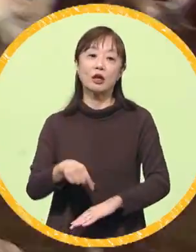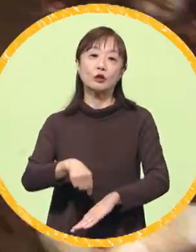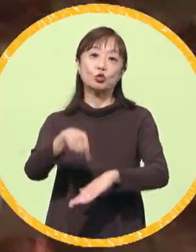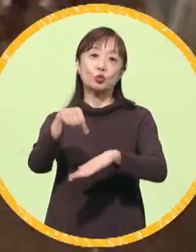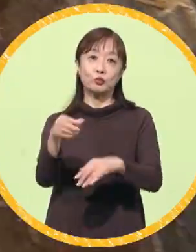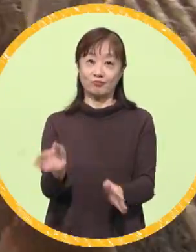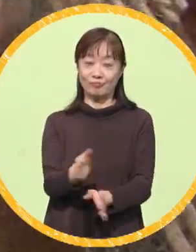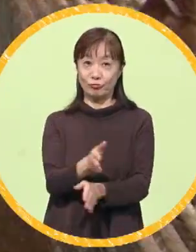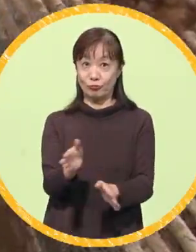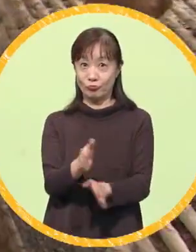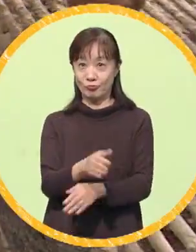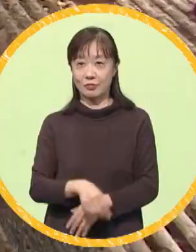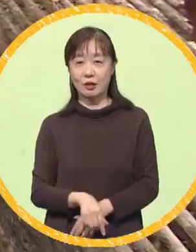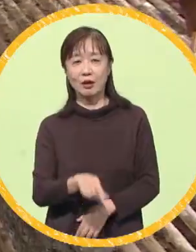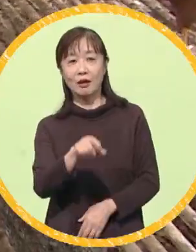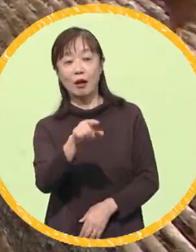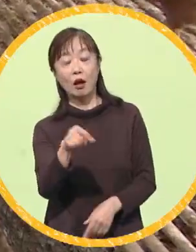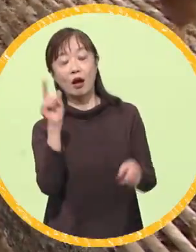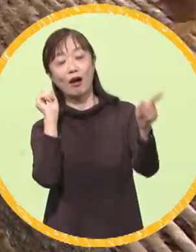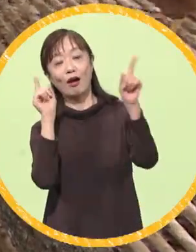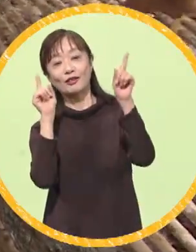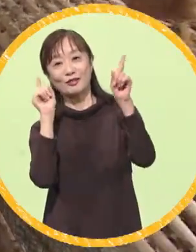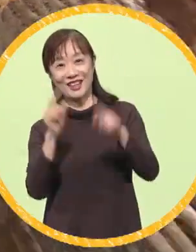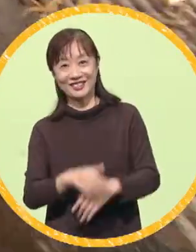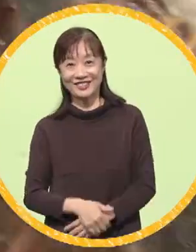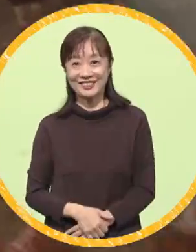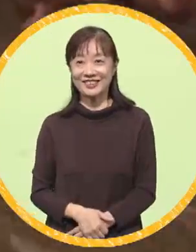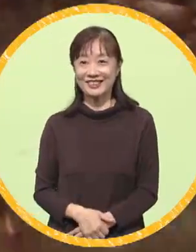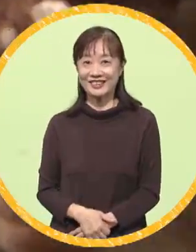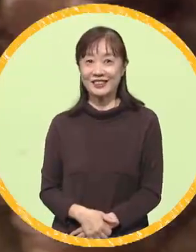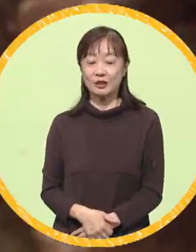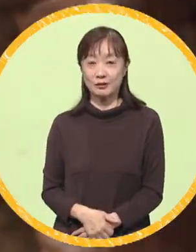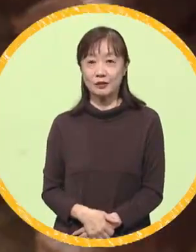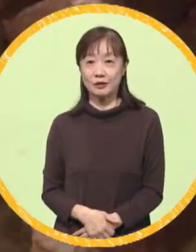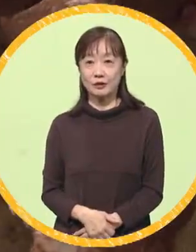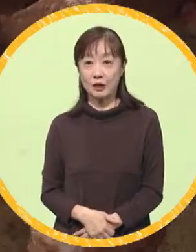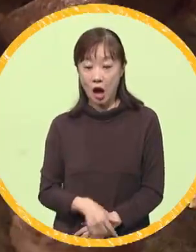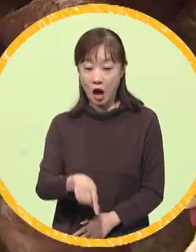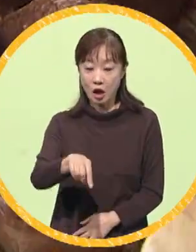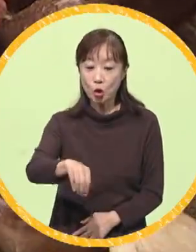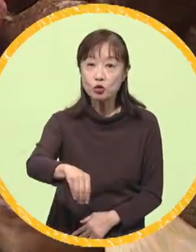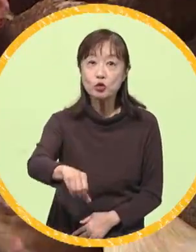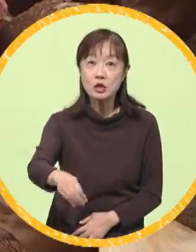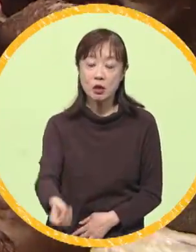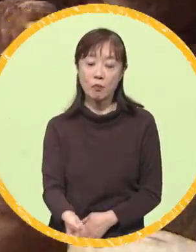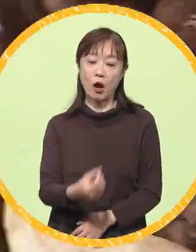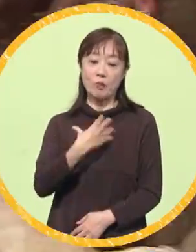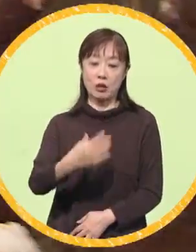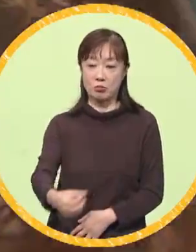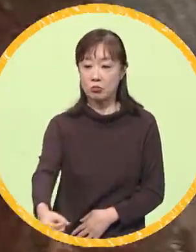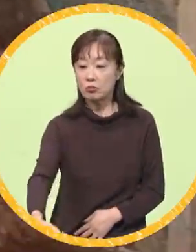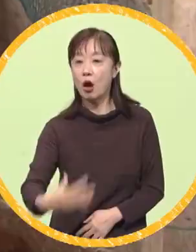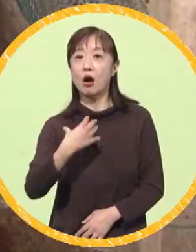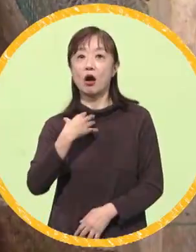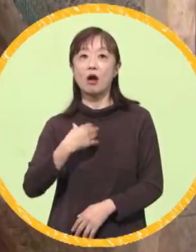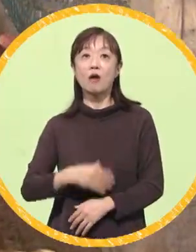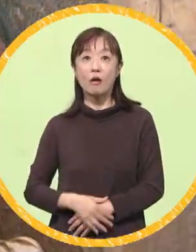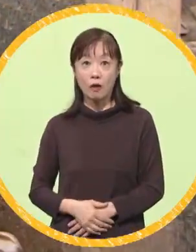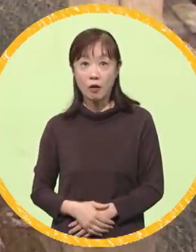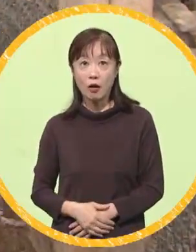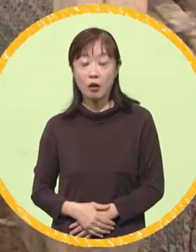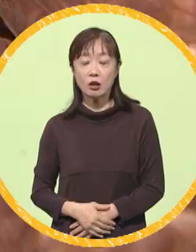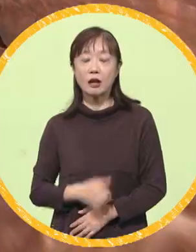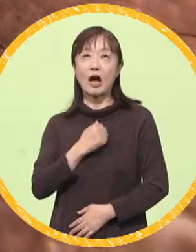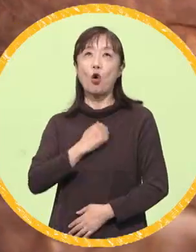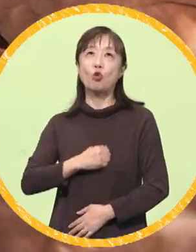る感じですよね。あの子とかすごいくつろいでますよね。 この辺の、下にこう土上げっていうんですけど、鶏さんこうお風呂に入